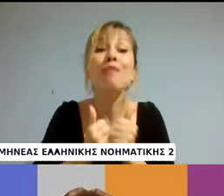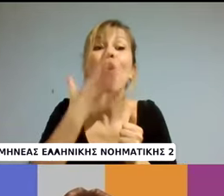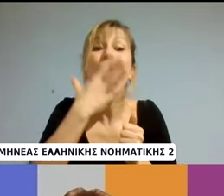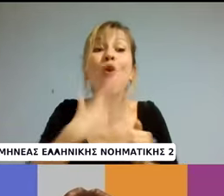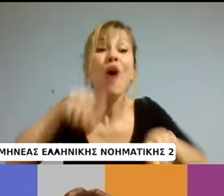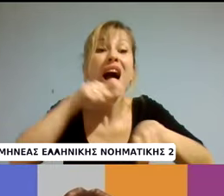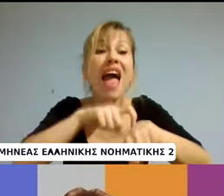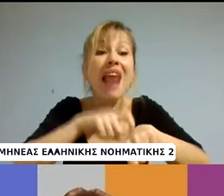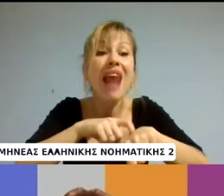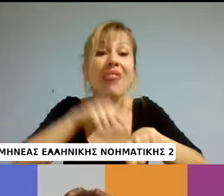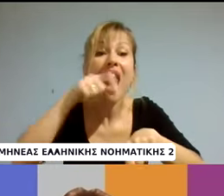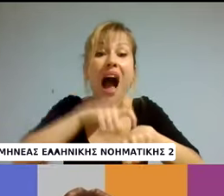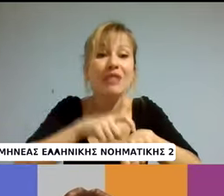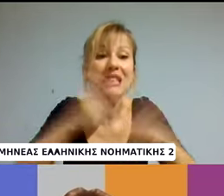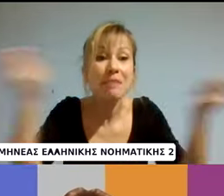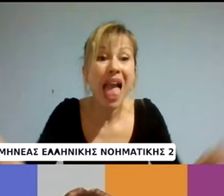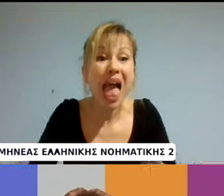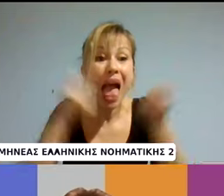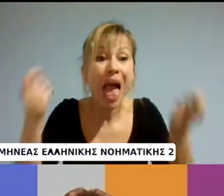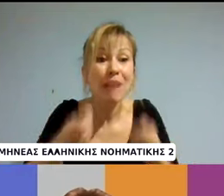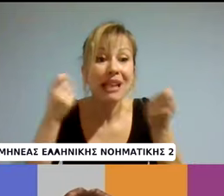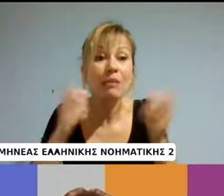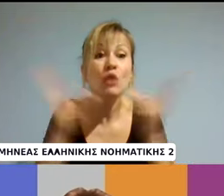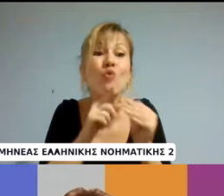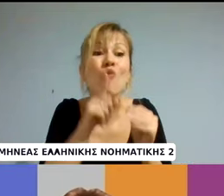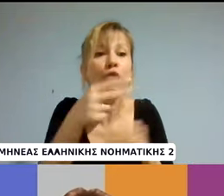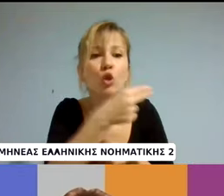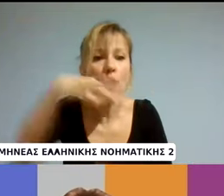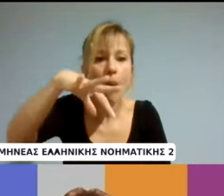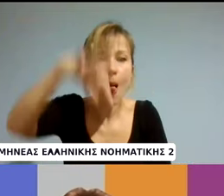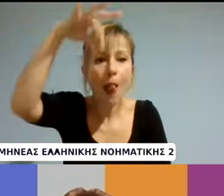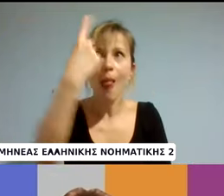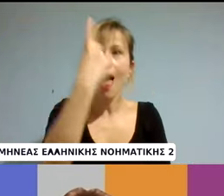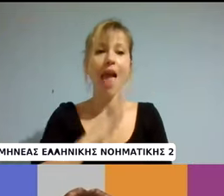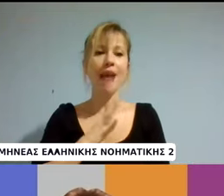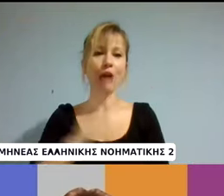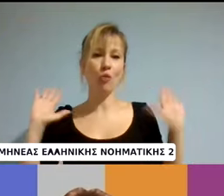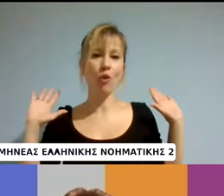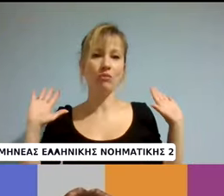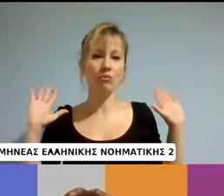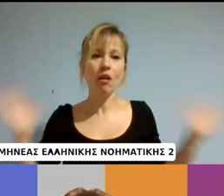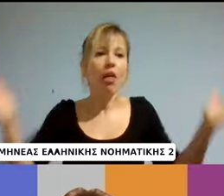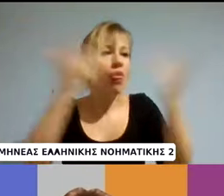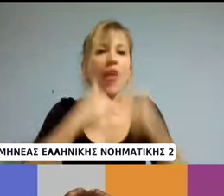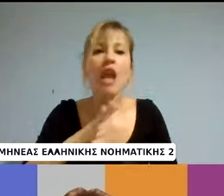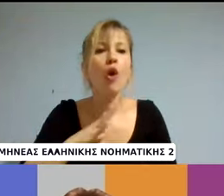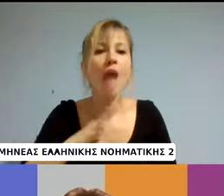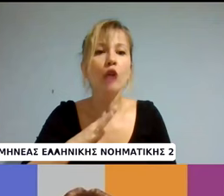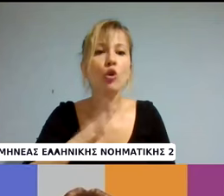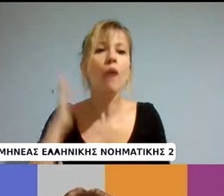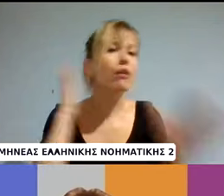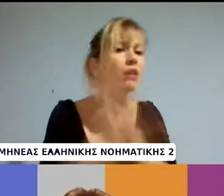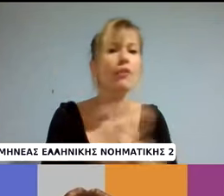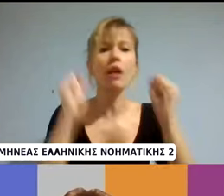επαγγελματία στην Ελλάδα που τις παρέχει. Μελλοντικά, αν μπορέσουμε να ενημερώσουμε τον οδηγό και έχουμε περισσότερους, μακάρι να συμβεί